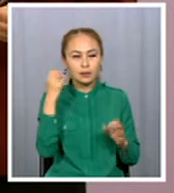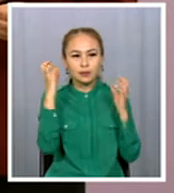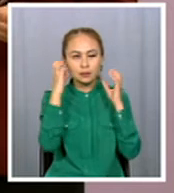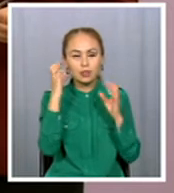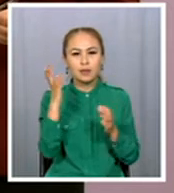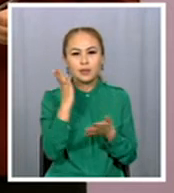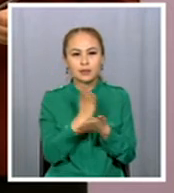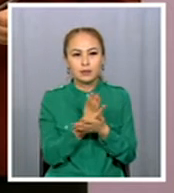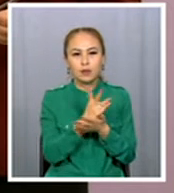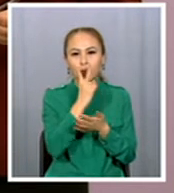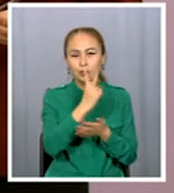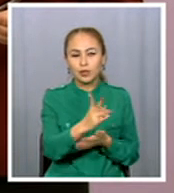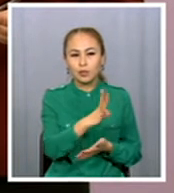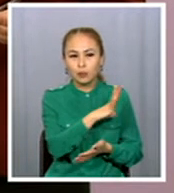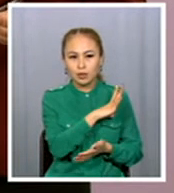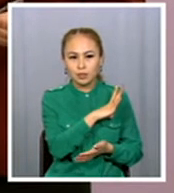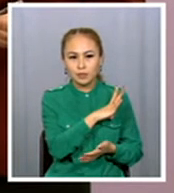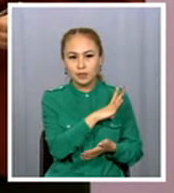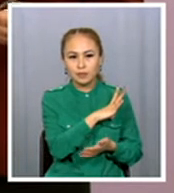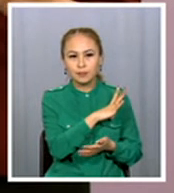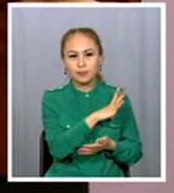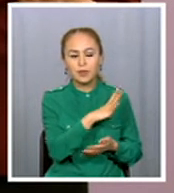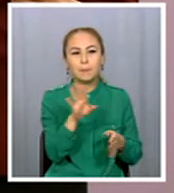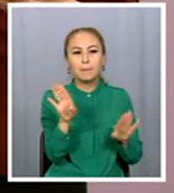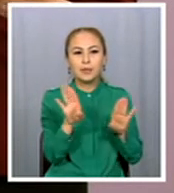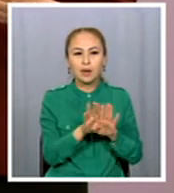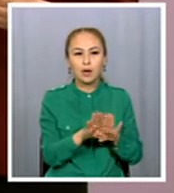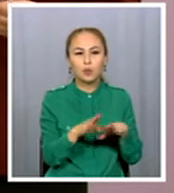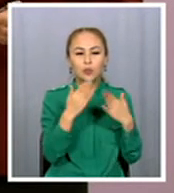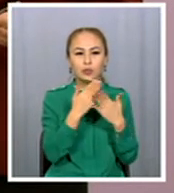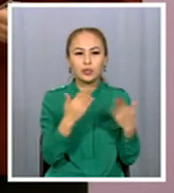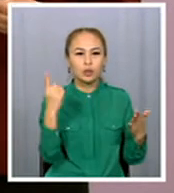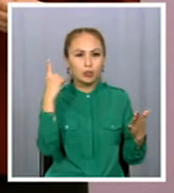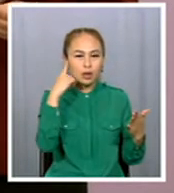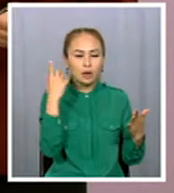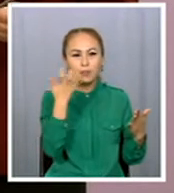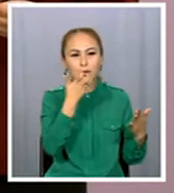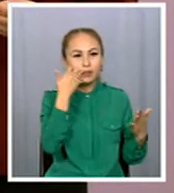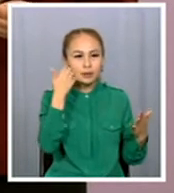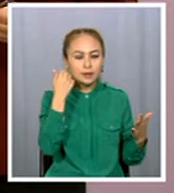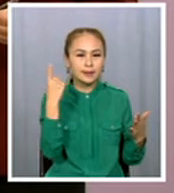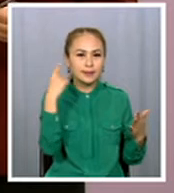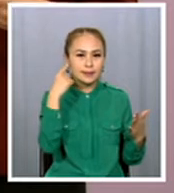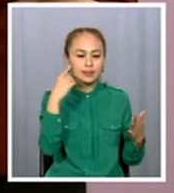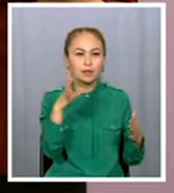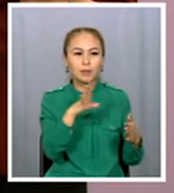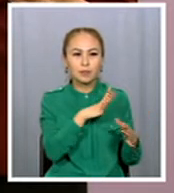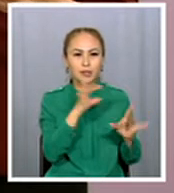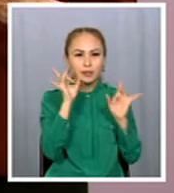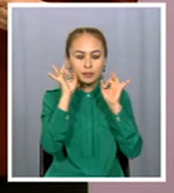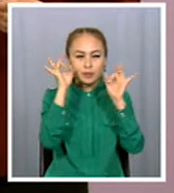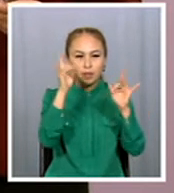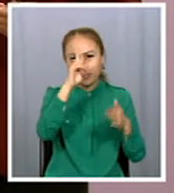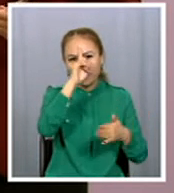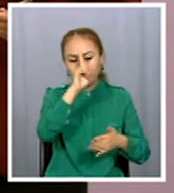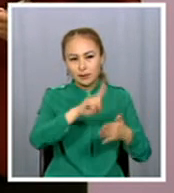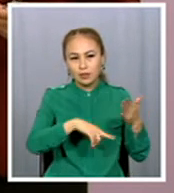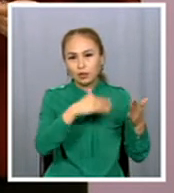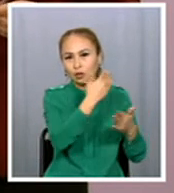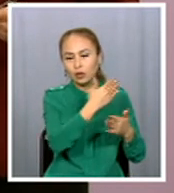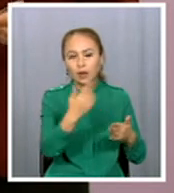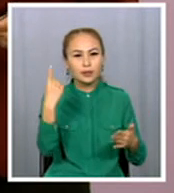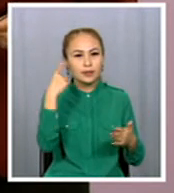жүргенін көрген болатынсың. Бірақ осы құлаққап арқылы естіген дыбыстың сенің құлағыңа